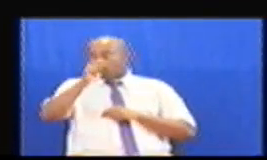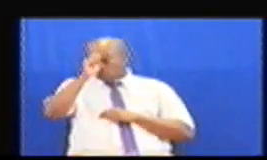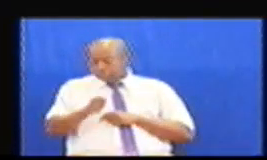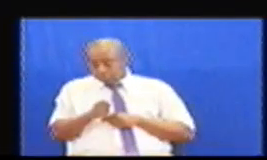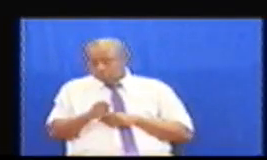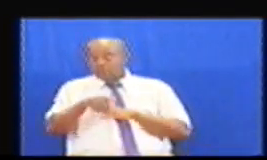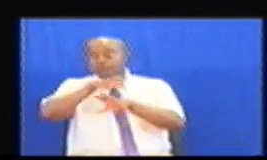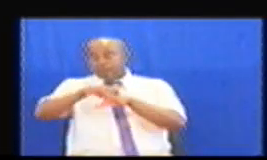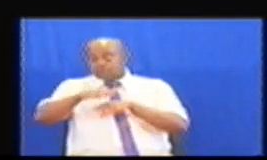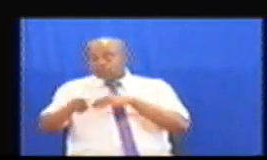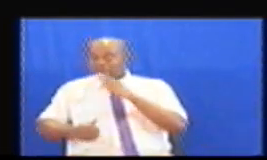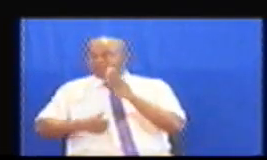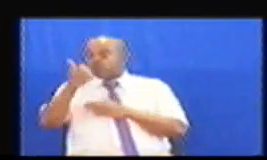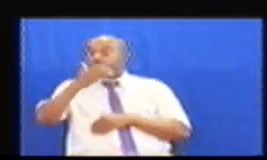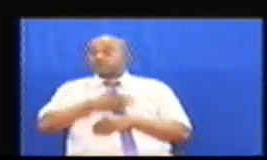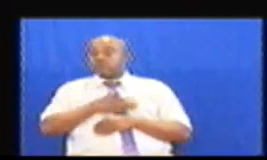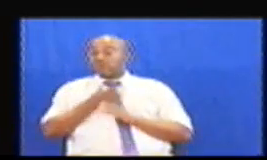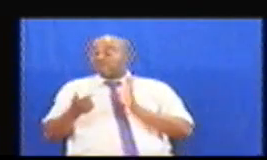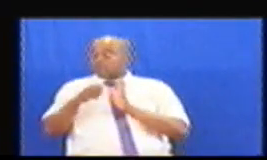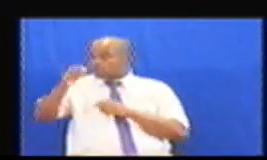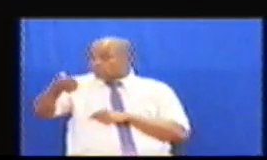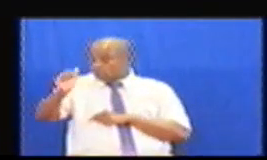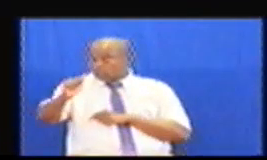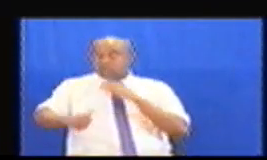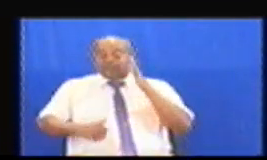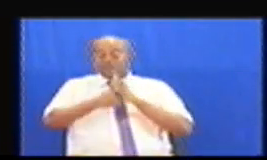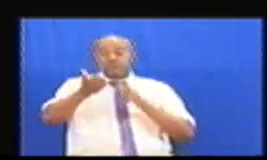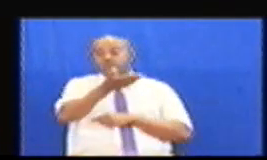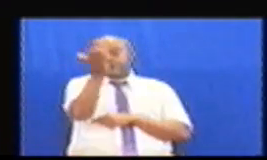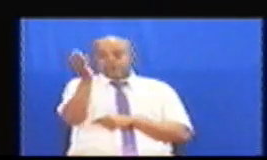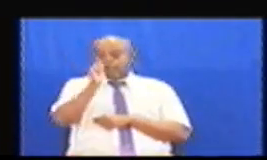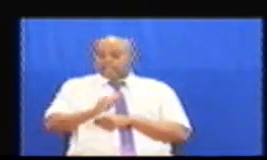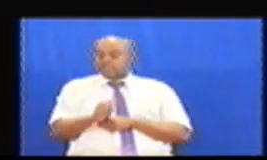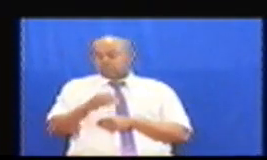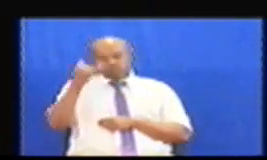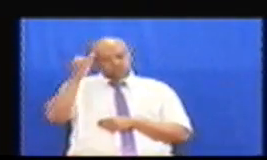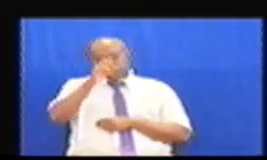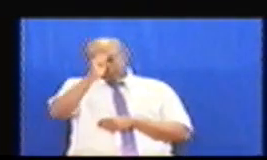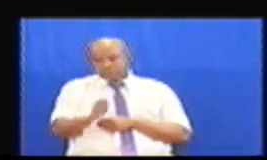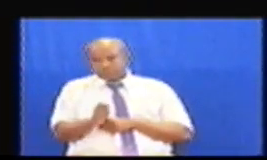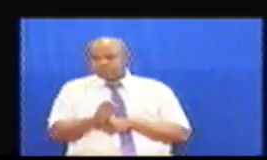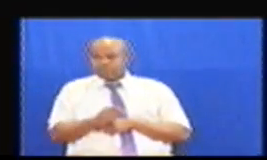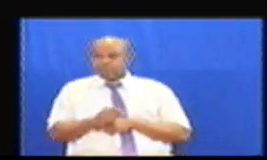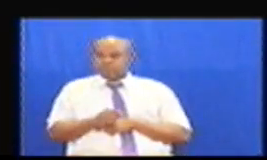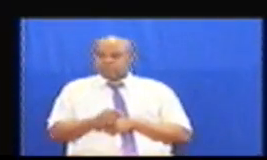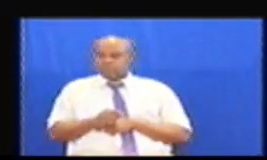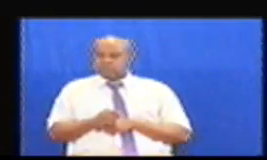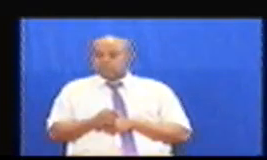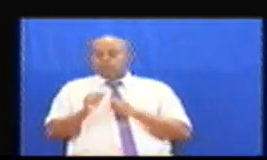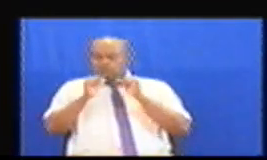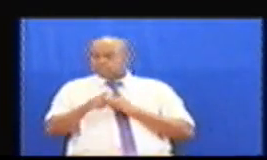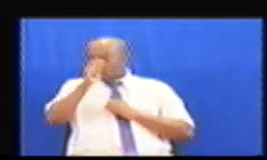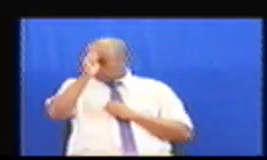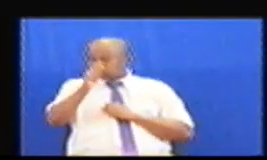yanayotolewa viongozi wetu. Ukiwemo Mheshimiwa Spika wewe na viongozi wengine wamekuwa mihimi. Nazungumzia kuheshimu maelekezo yanayotolewa